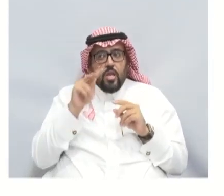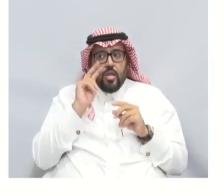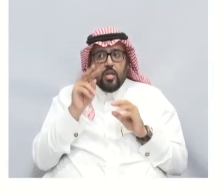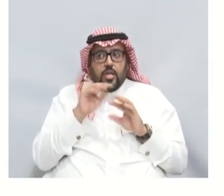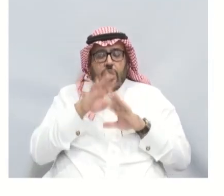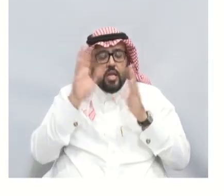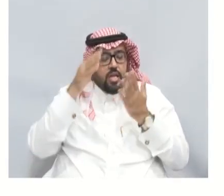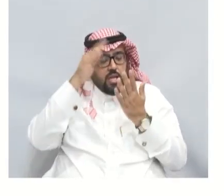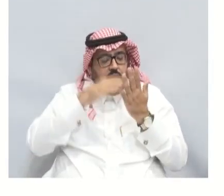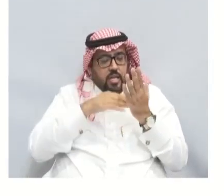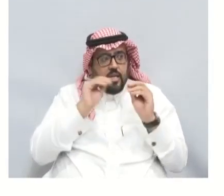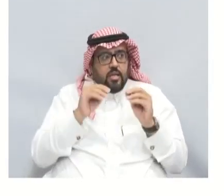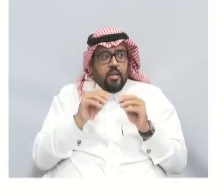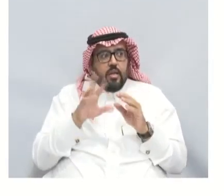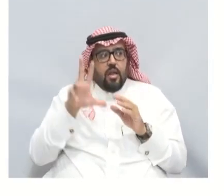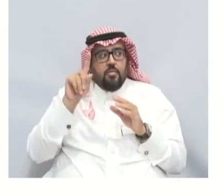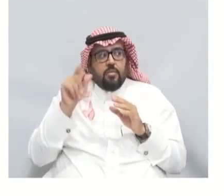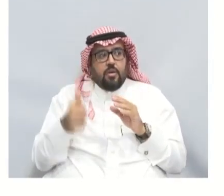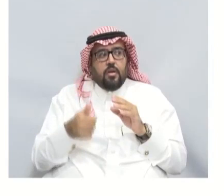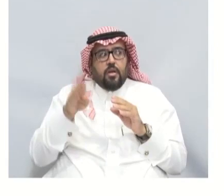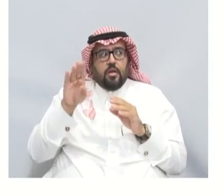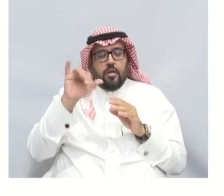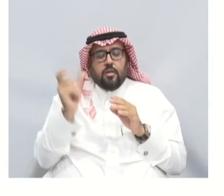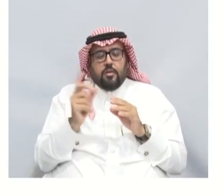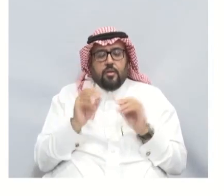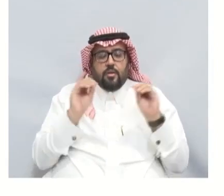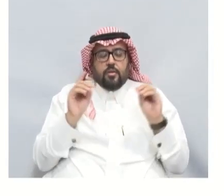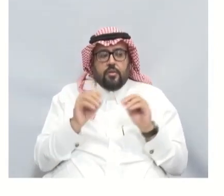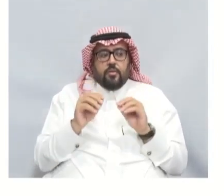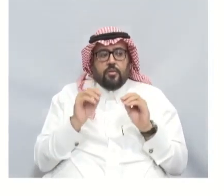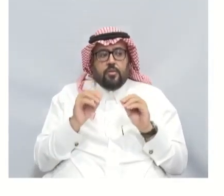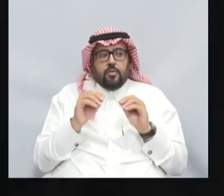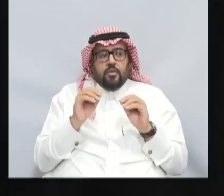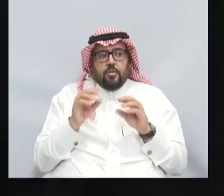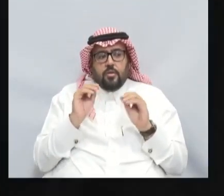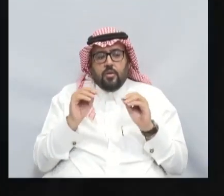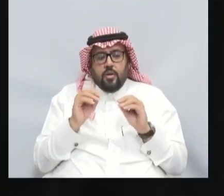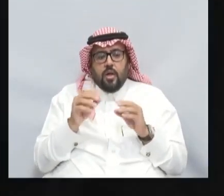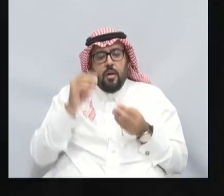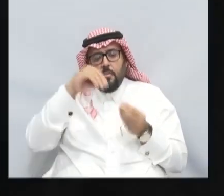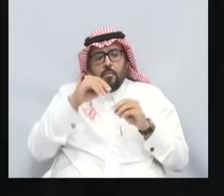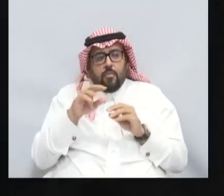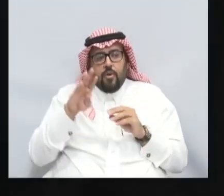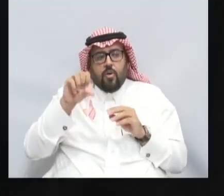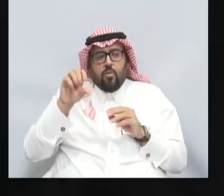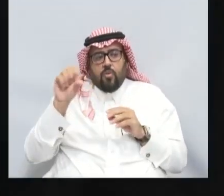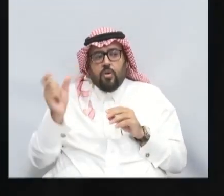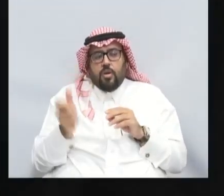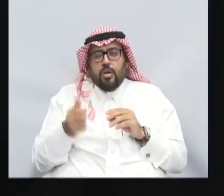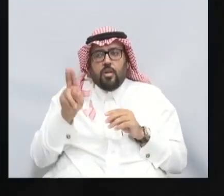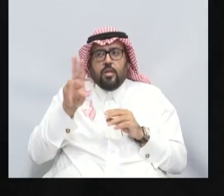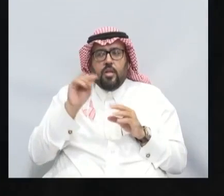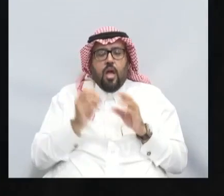من النظر لأشكال البراكين تحدد نوعها وتحدد مكوناتها وتحدد